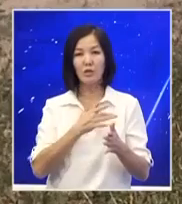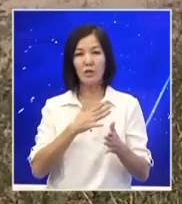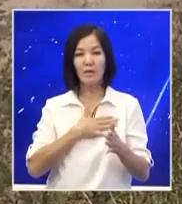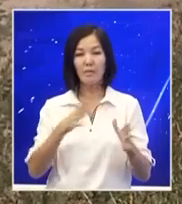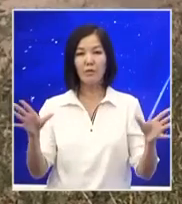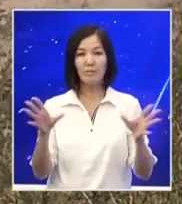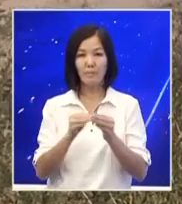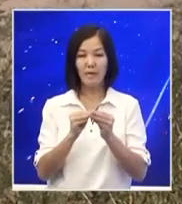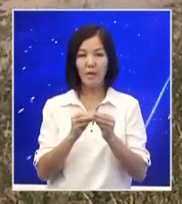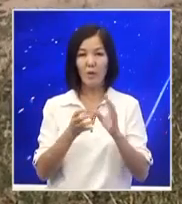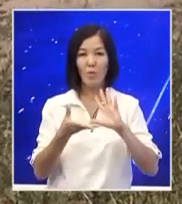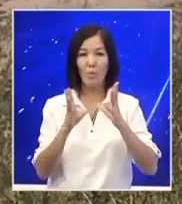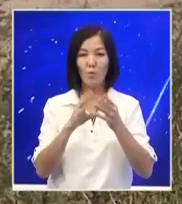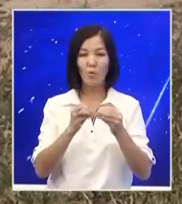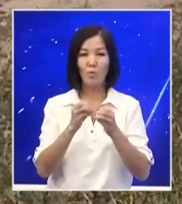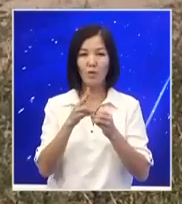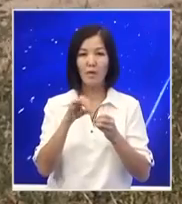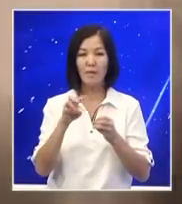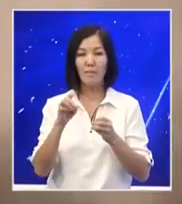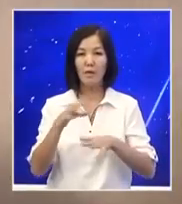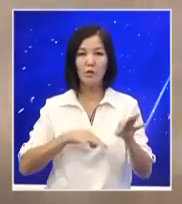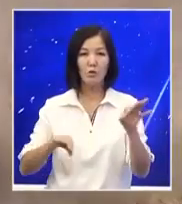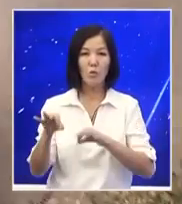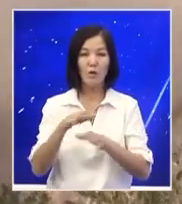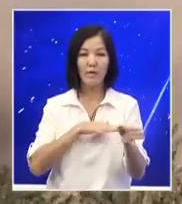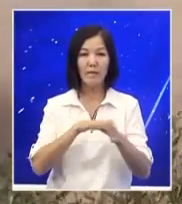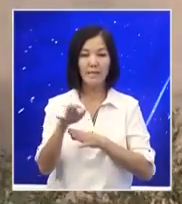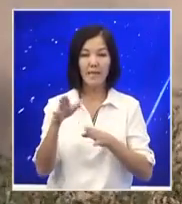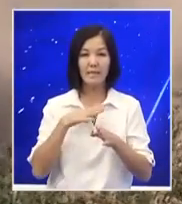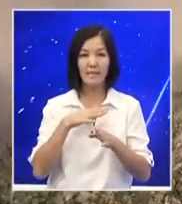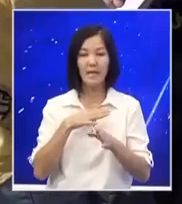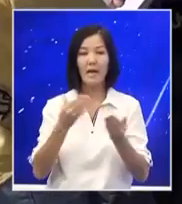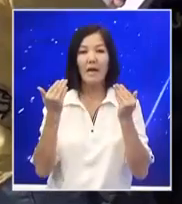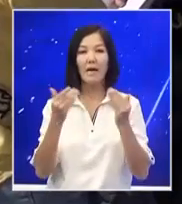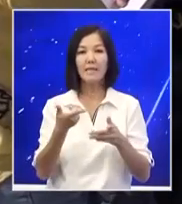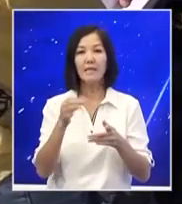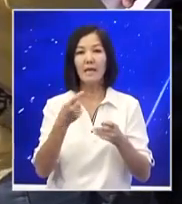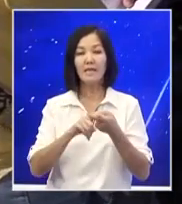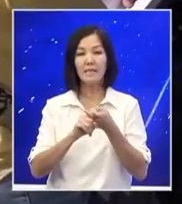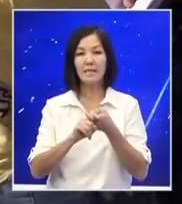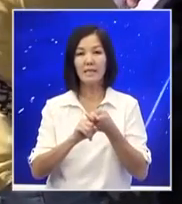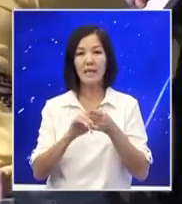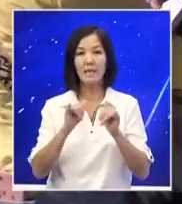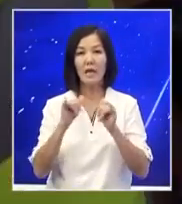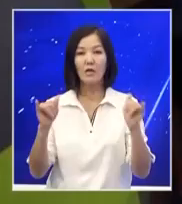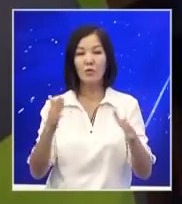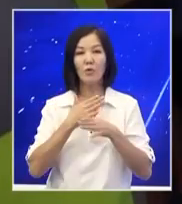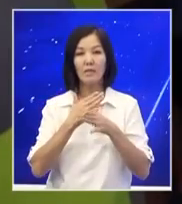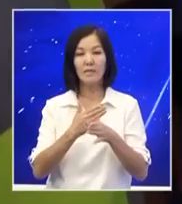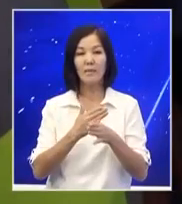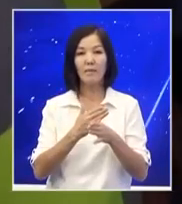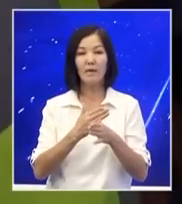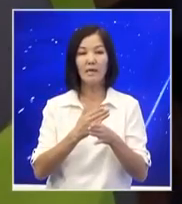Әкімдік ортақ құны 12 миллиард теңгелік 9 жобаны осы негізде іске асырып жатыр. Бұл газдандыру қарқынын арттыруға сеп.